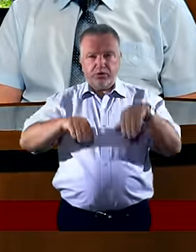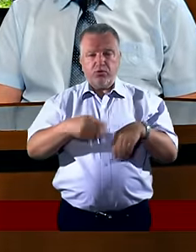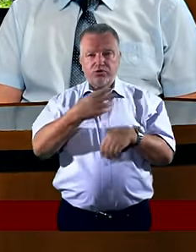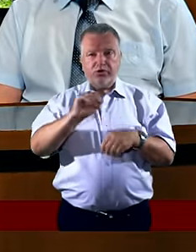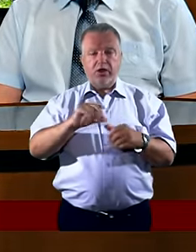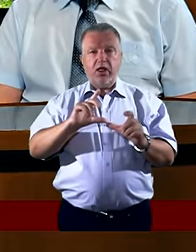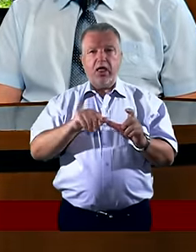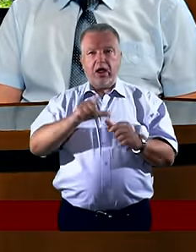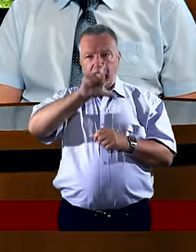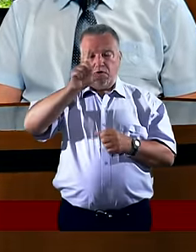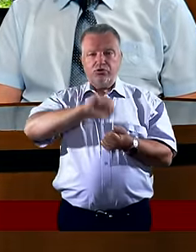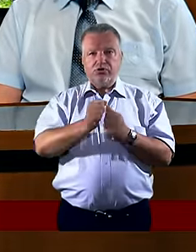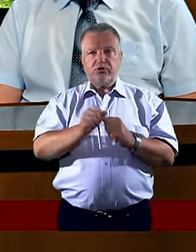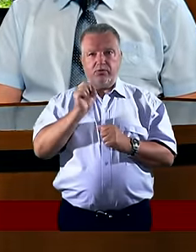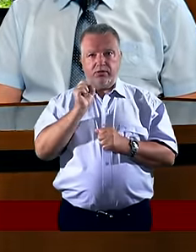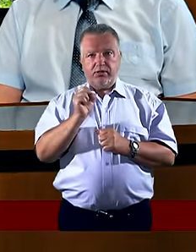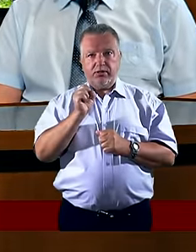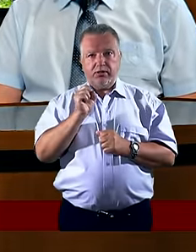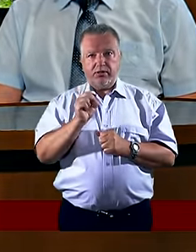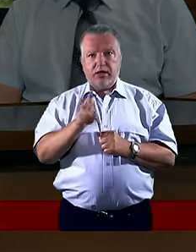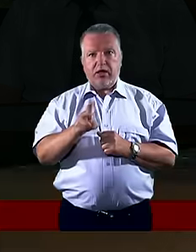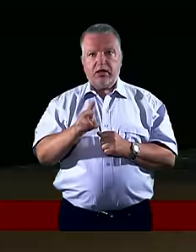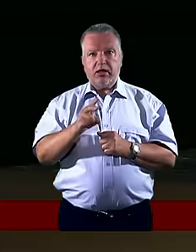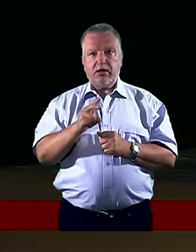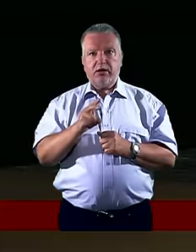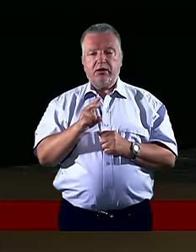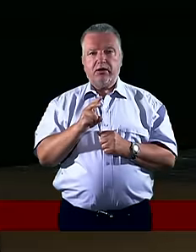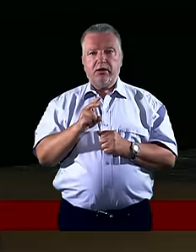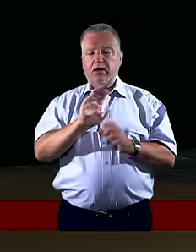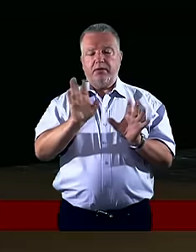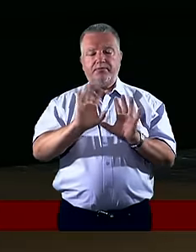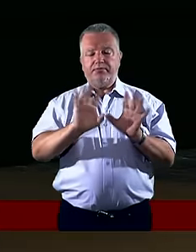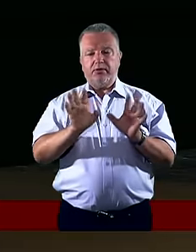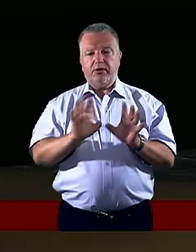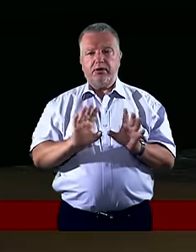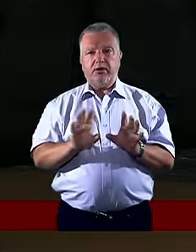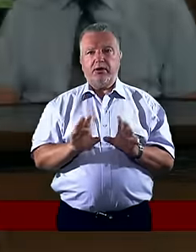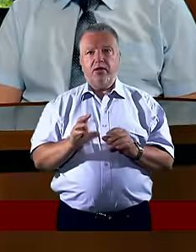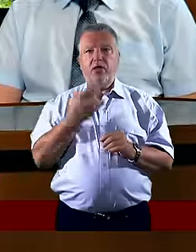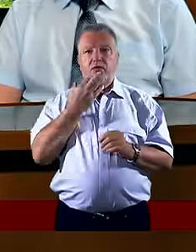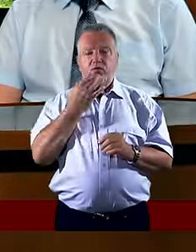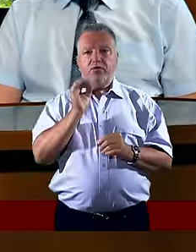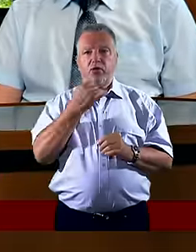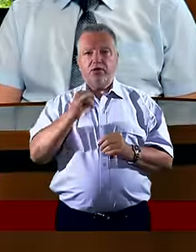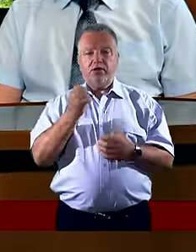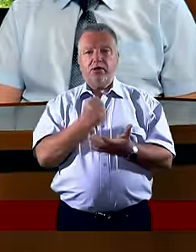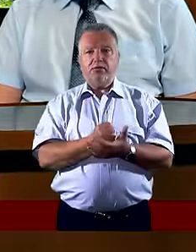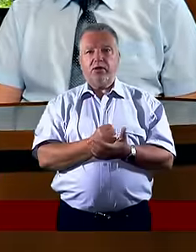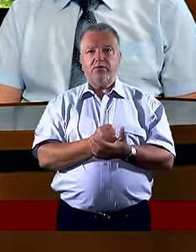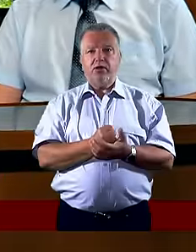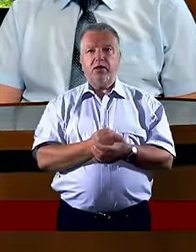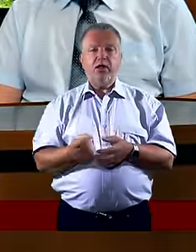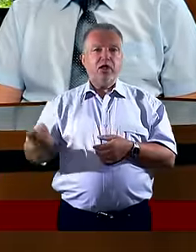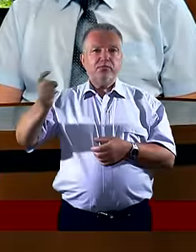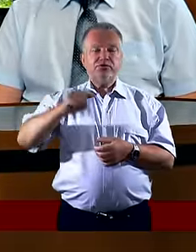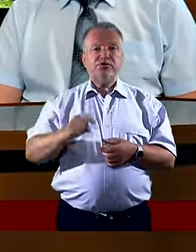Owce może nie, ale ludzie są tacy, że potrafią powiedzieć, że mi nikt nie potrzebuje. Nie. To nie o tym mówię. Chodzi o to, że kiedy Pan